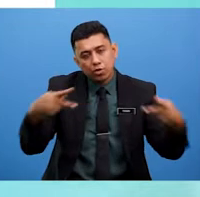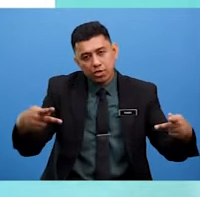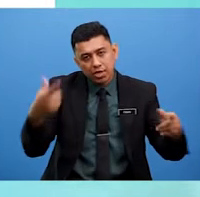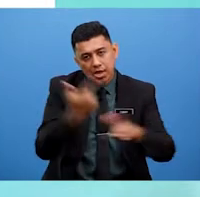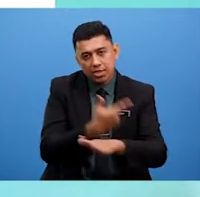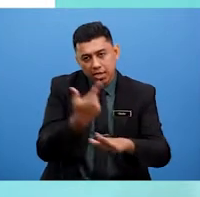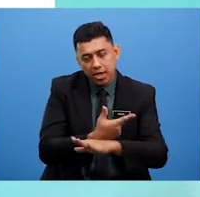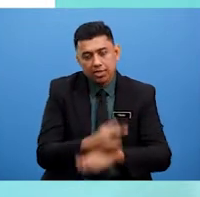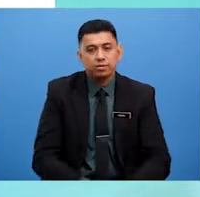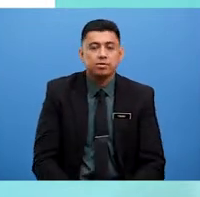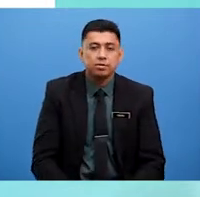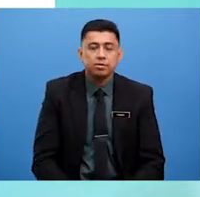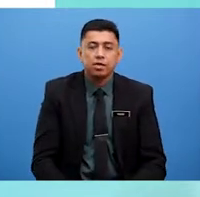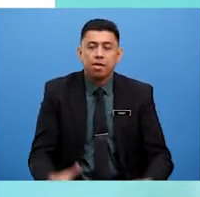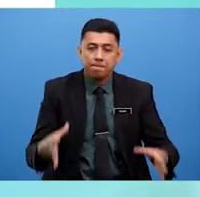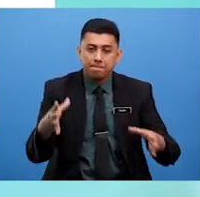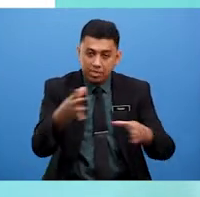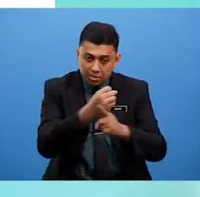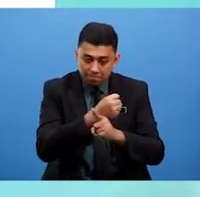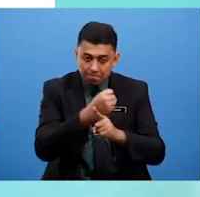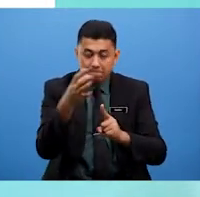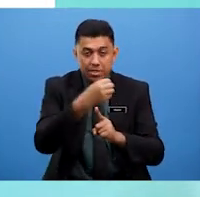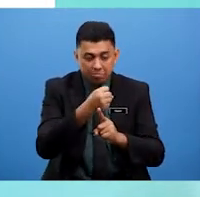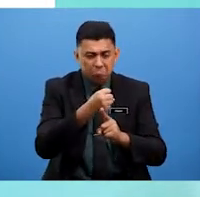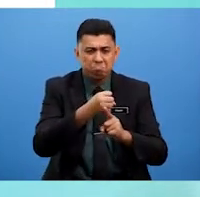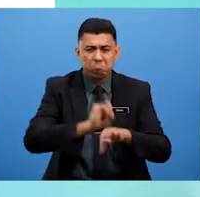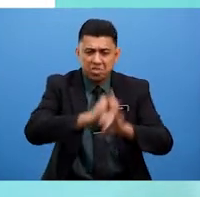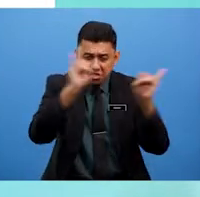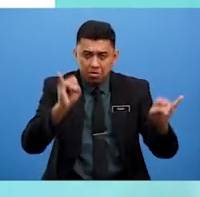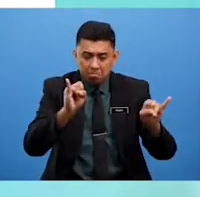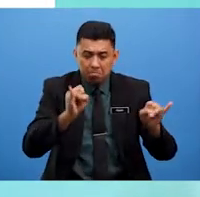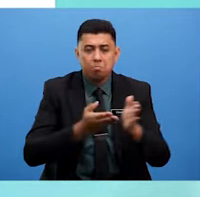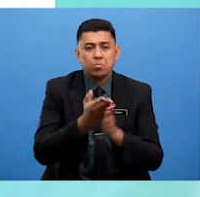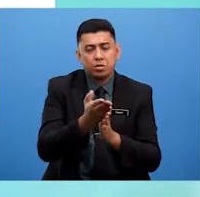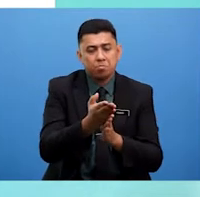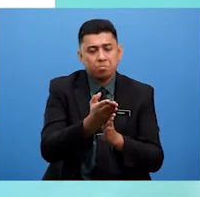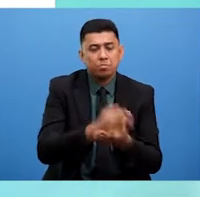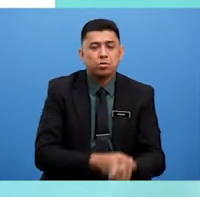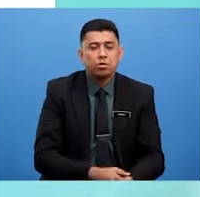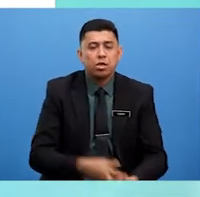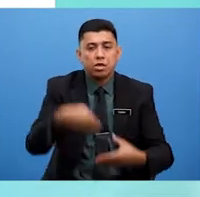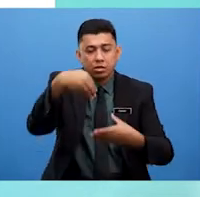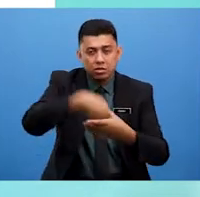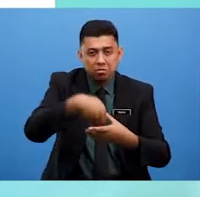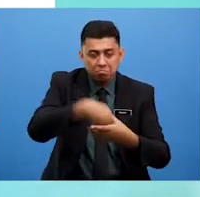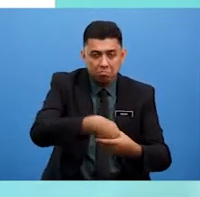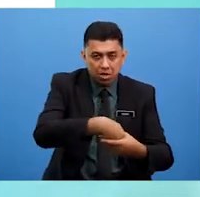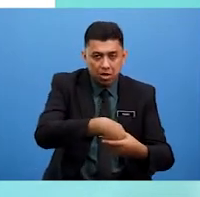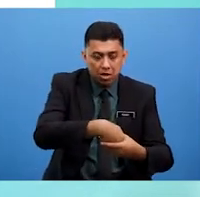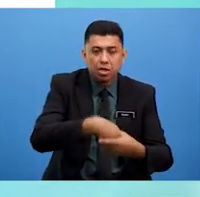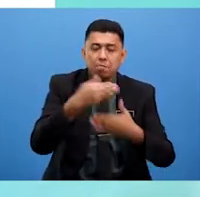latihan. Pencapaian kemuncak prestasi boleh dijelaskan menerusi kemajuan dalam satu program